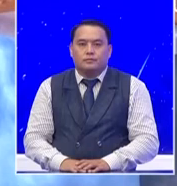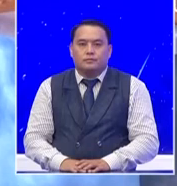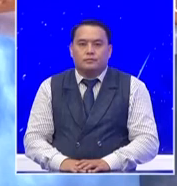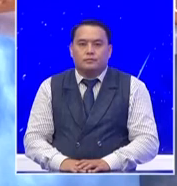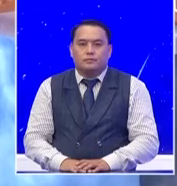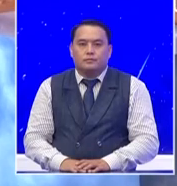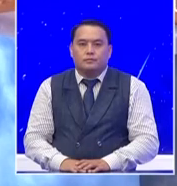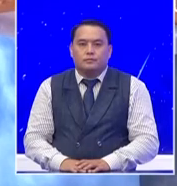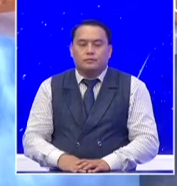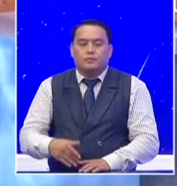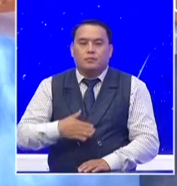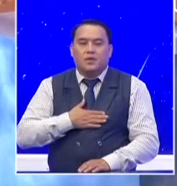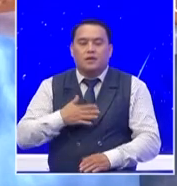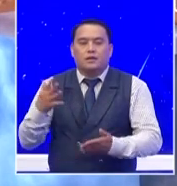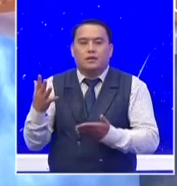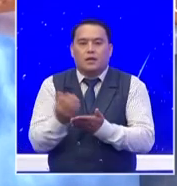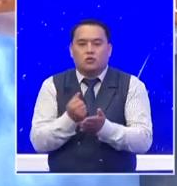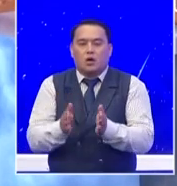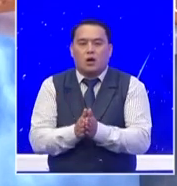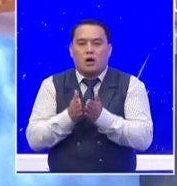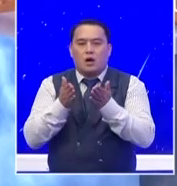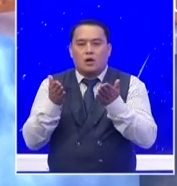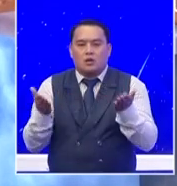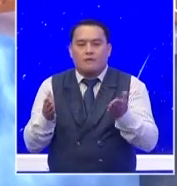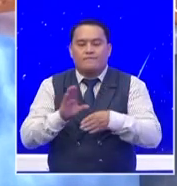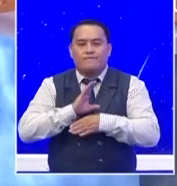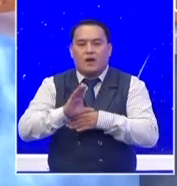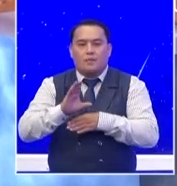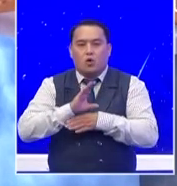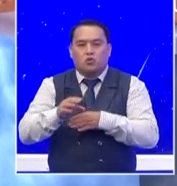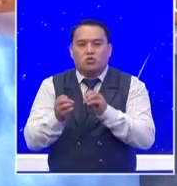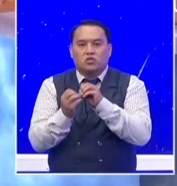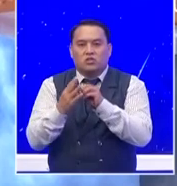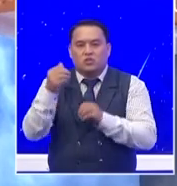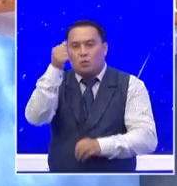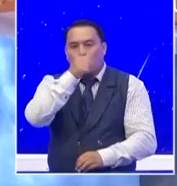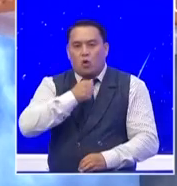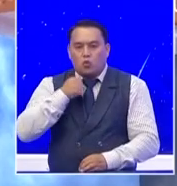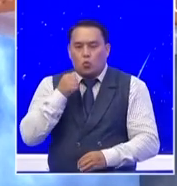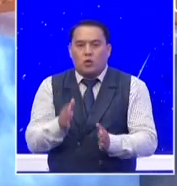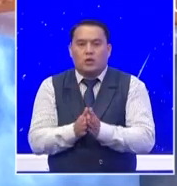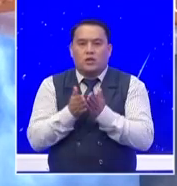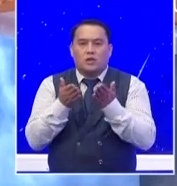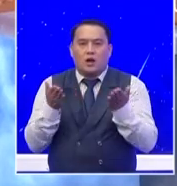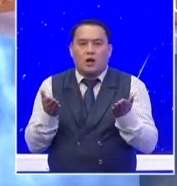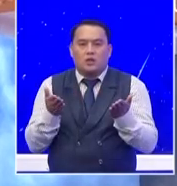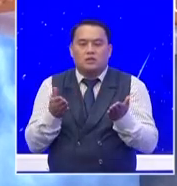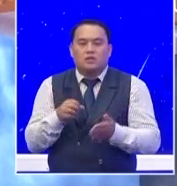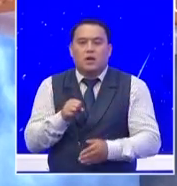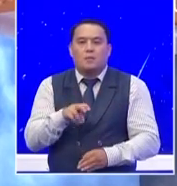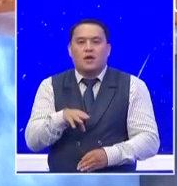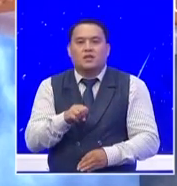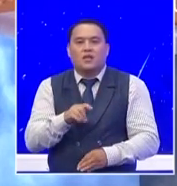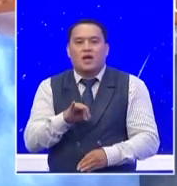кітапты тауып алдық. Мы нашли книгу «Аль-Шахариат», которая была выпущена в 1914 году. В этой книге наш земляк, агроном Сатылхан